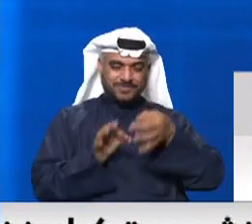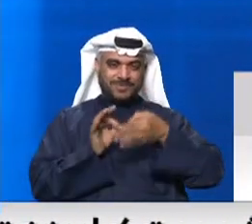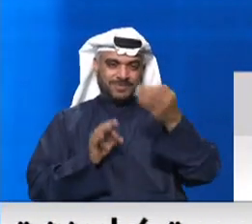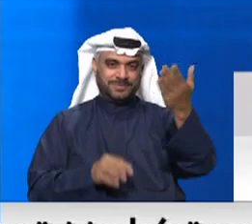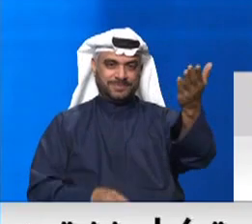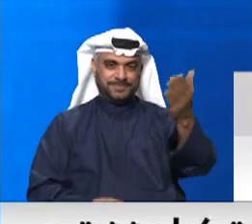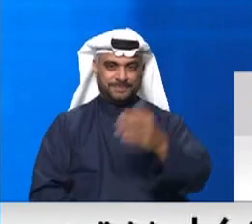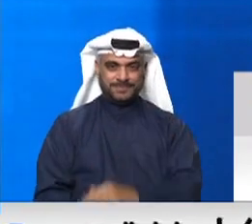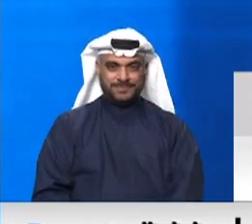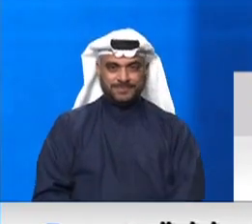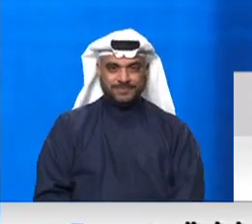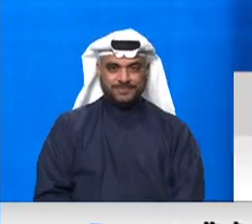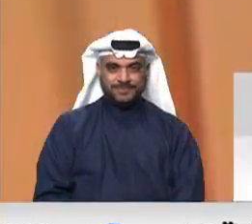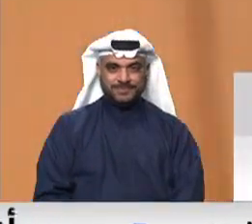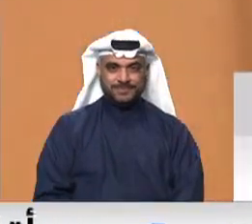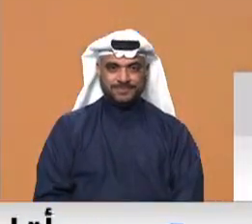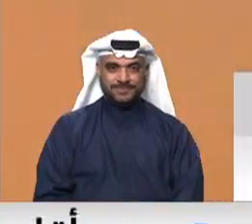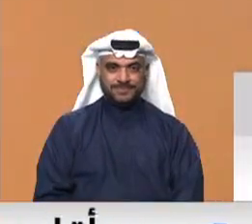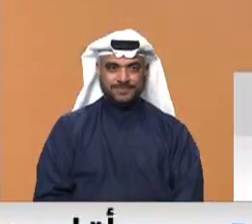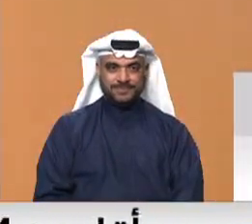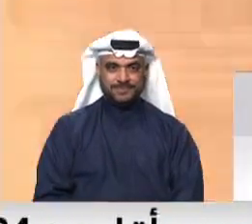التقرير.